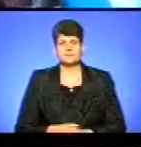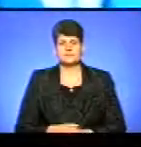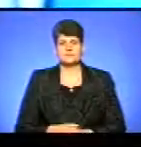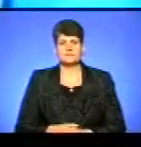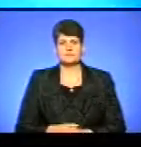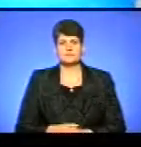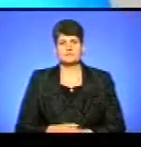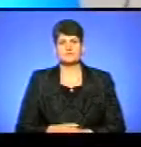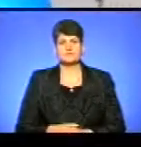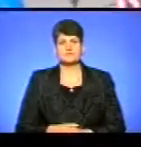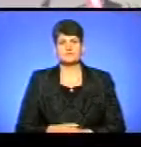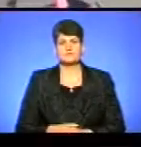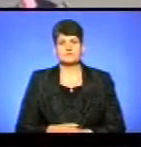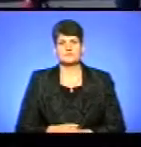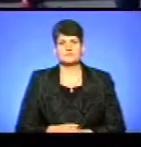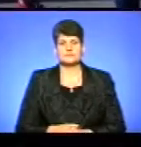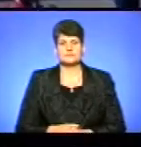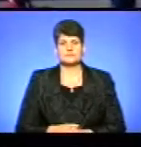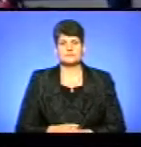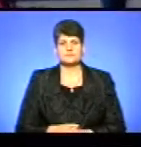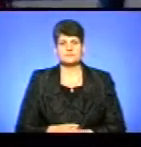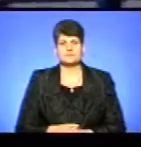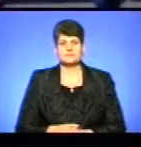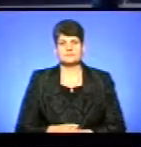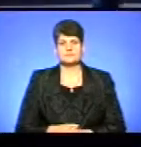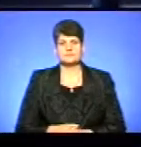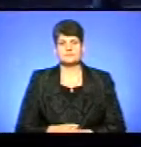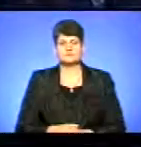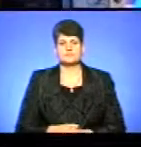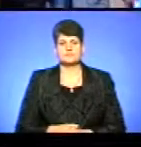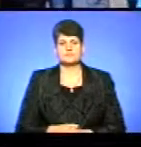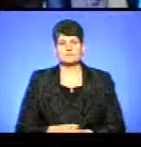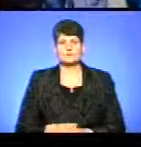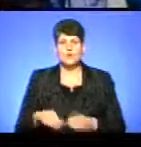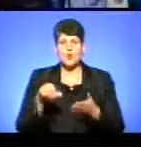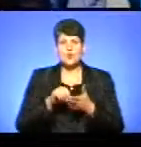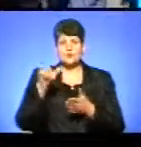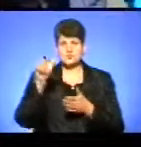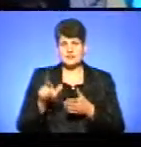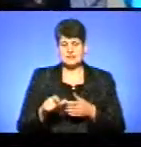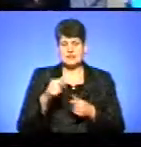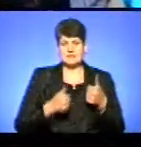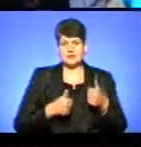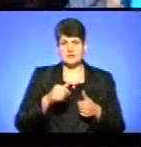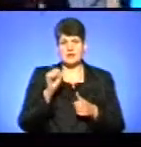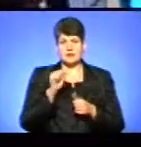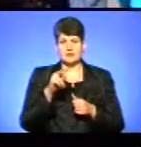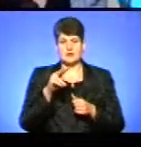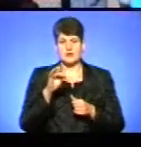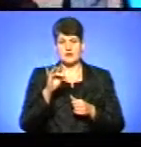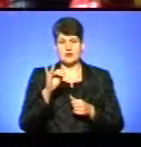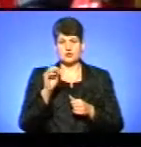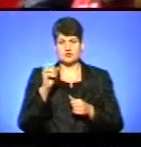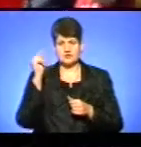Ну що ж, друзі, «Смугу перешкод» розпочинають учні. Учасниця змагань Аліна Рижук навчається у